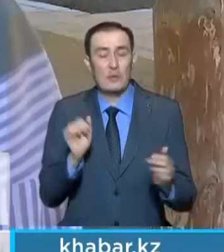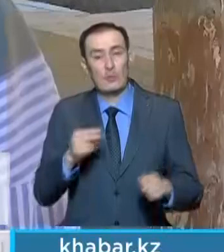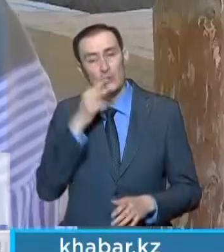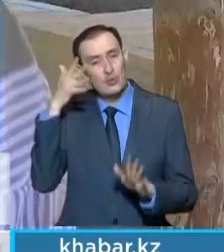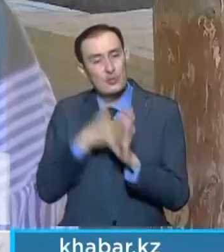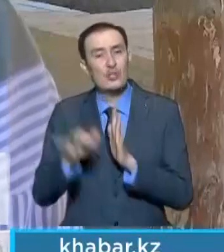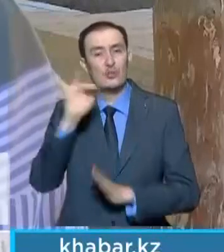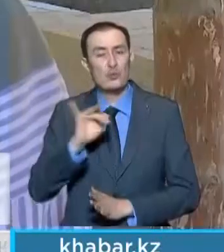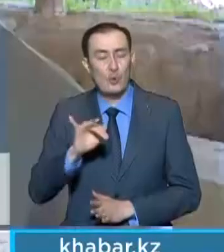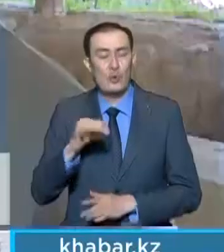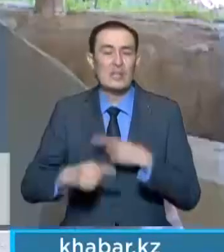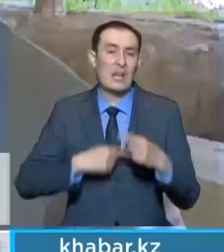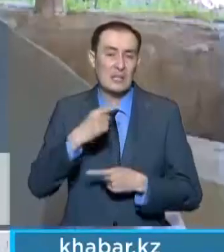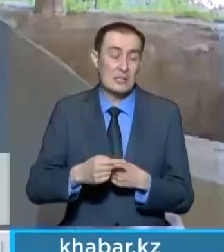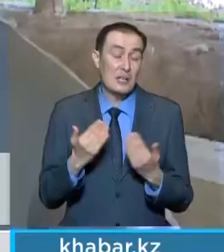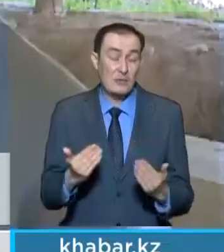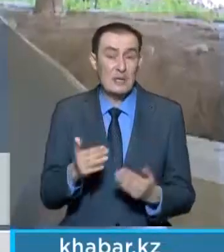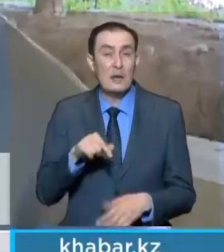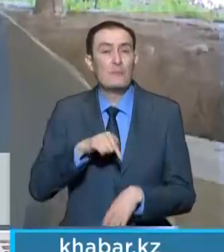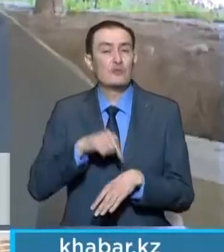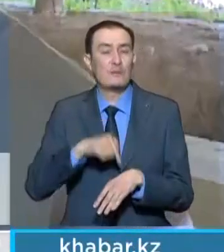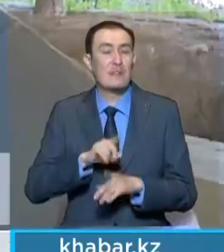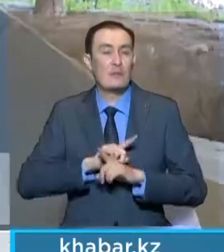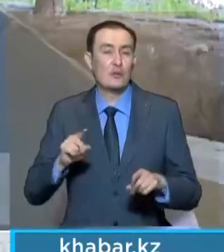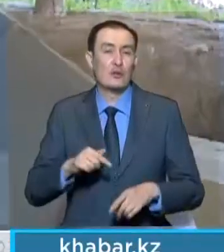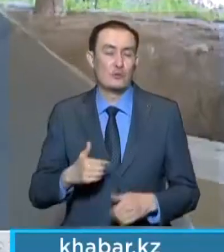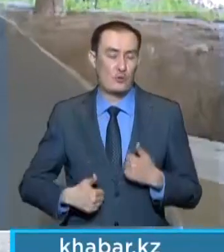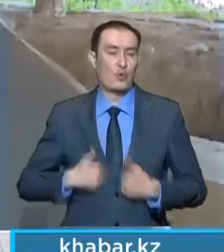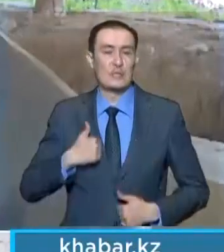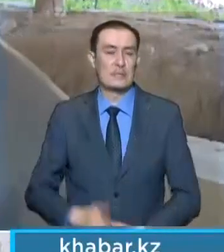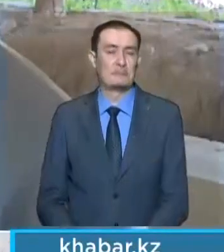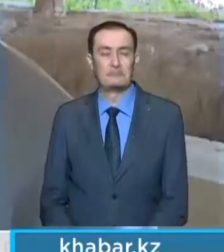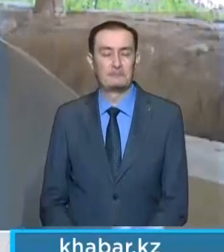можно изучать историю, традиции. Я сегодня испытала невероятное чувство гордости.